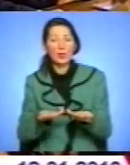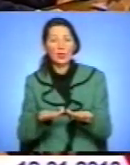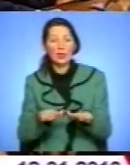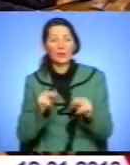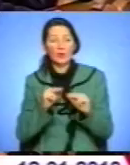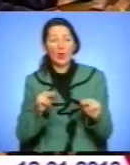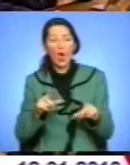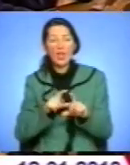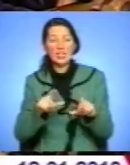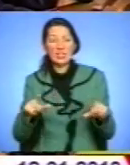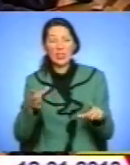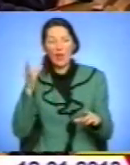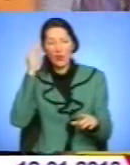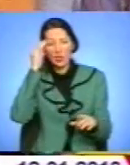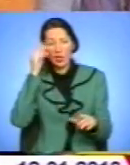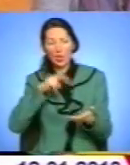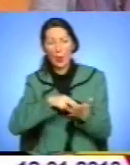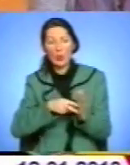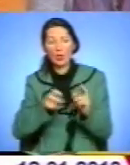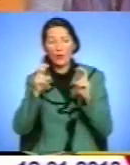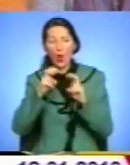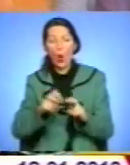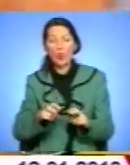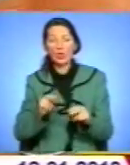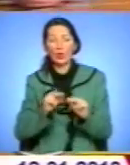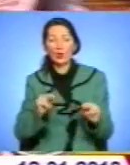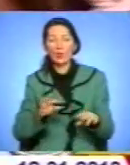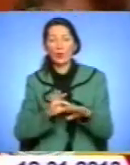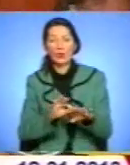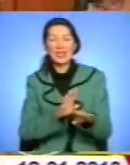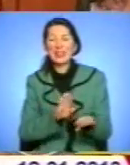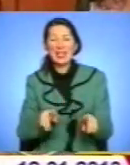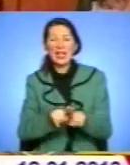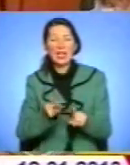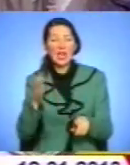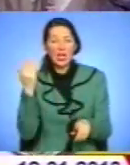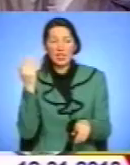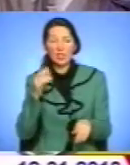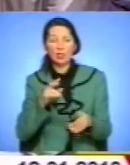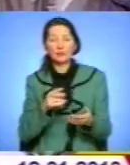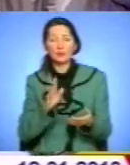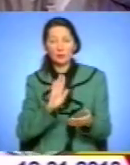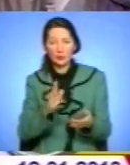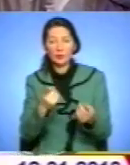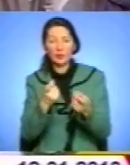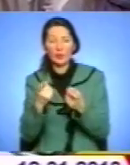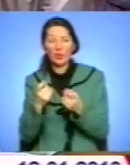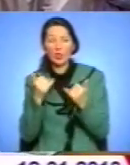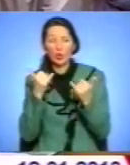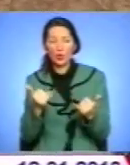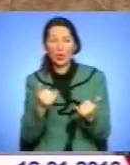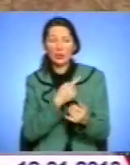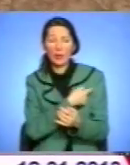шкіл вважають, що планові огляди учнів мають проводити не так, як це було раніше. Розраховують, що буде задіяне сучасне медичне